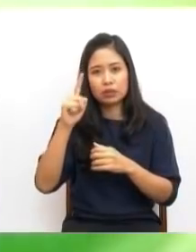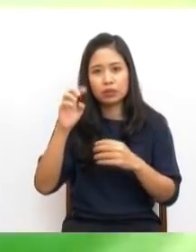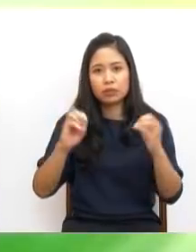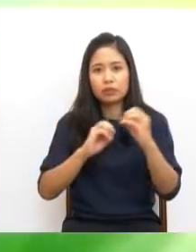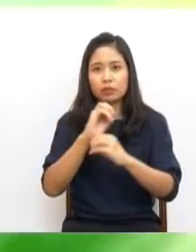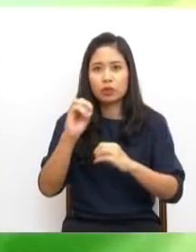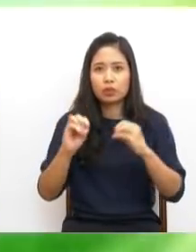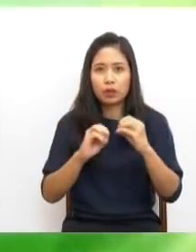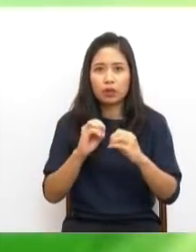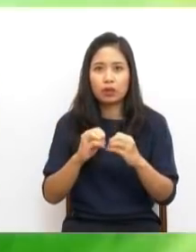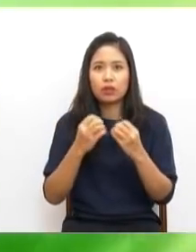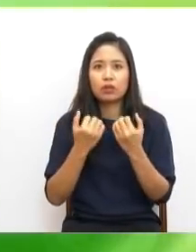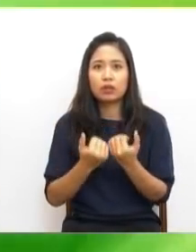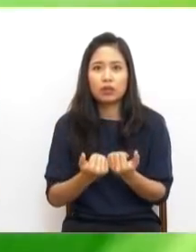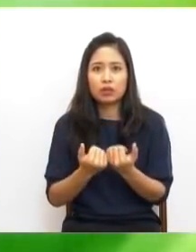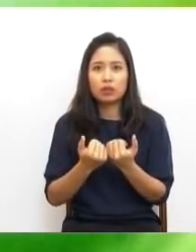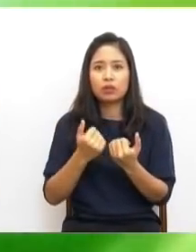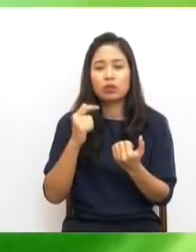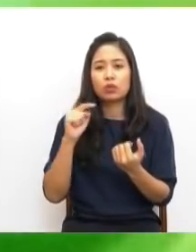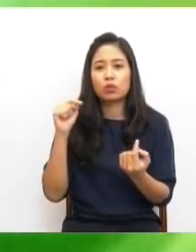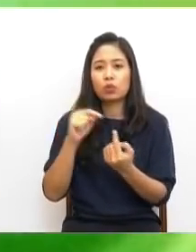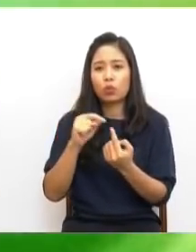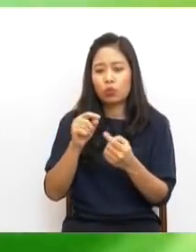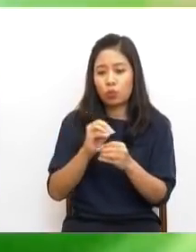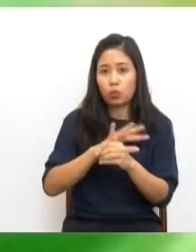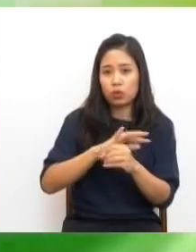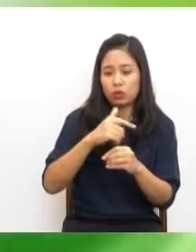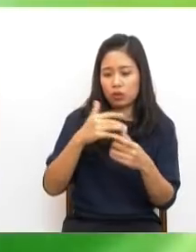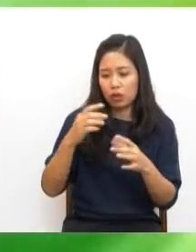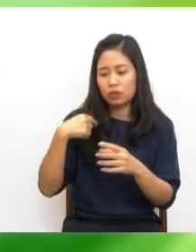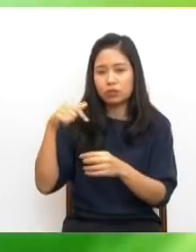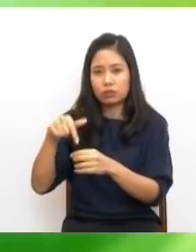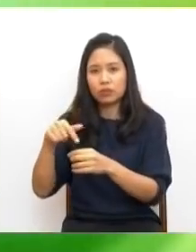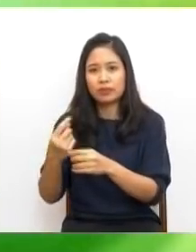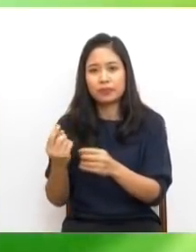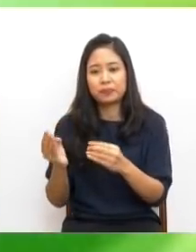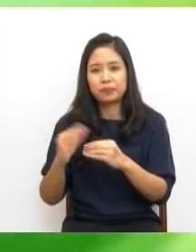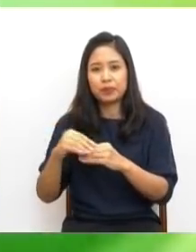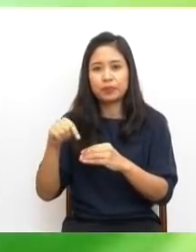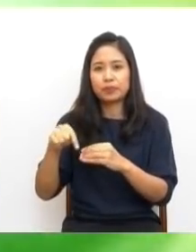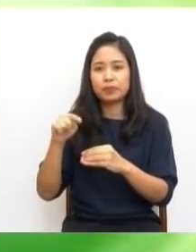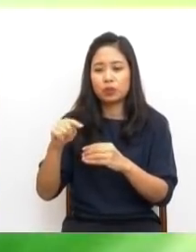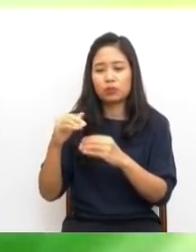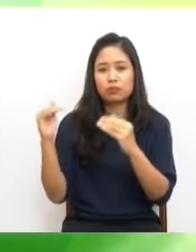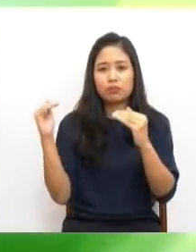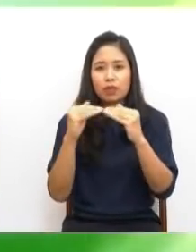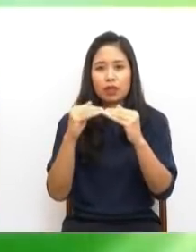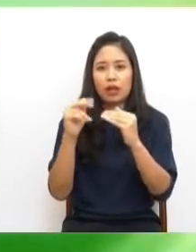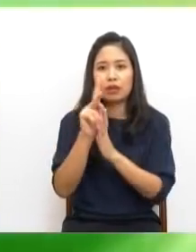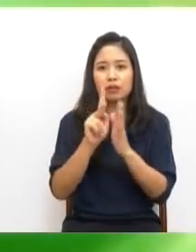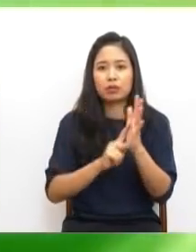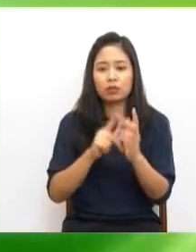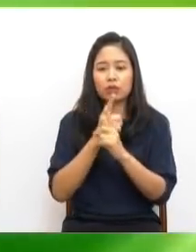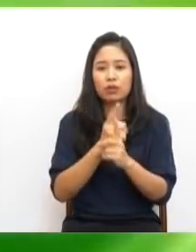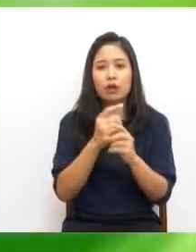การก็ทำเหมือนกันกับการป้องกันโควิดทุกประการนะครับถ้าหากใครทำตามมาตรการโควิดอยู่แล้วเนี่ยก็คิดว่